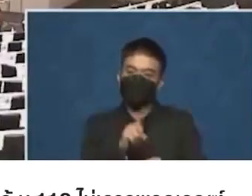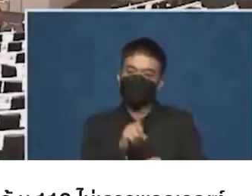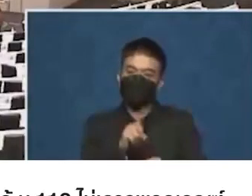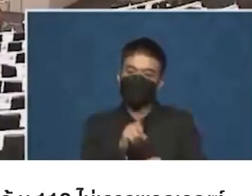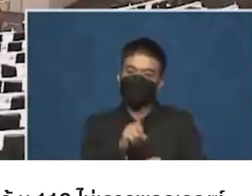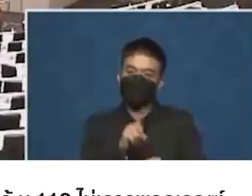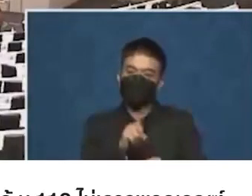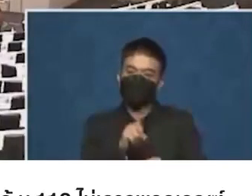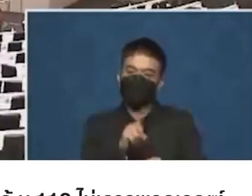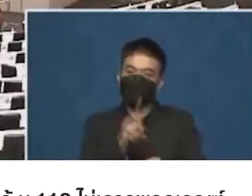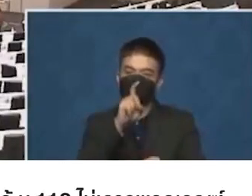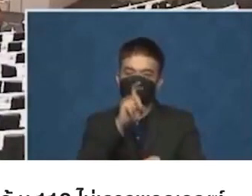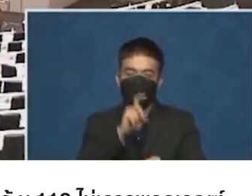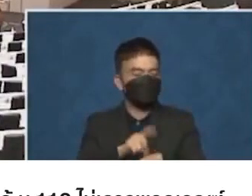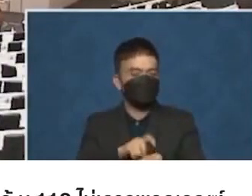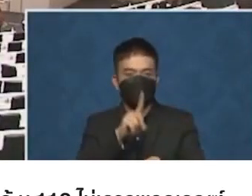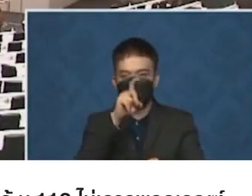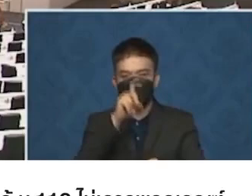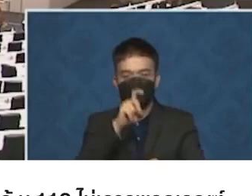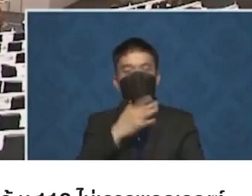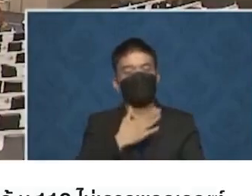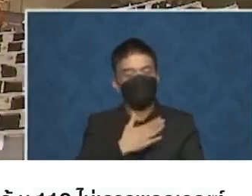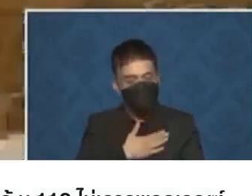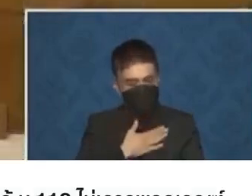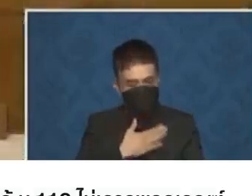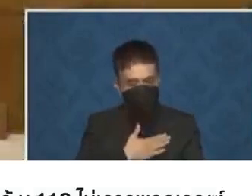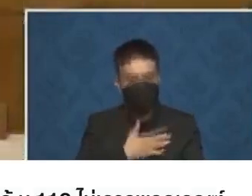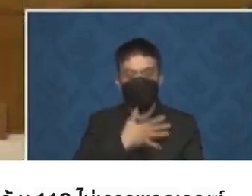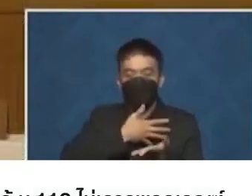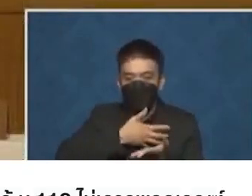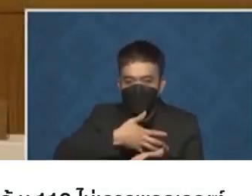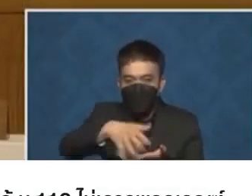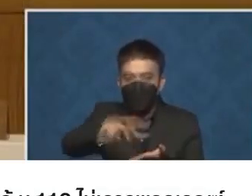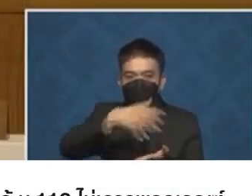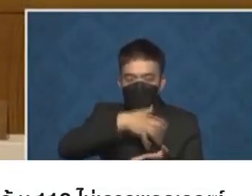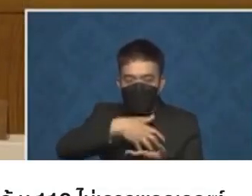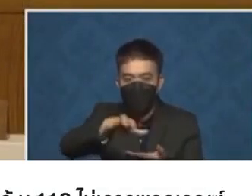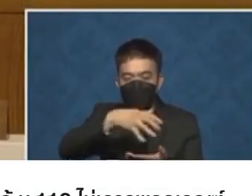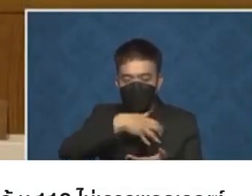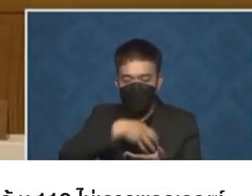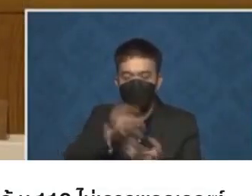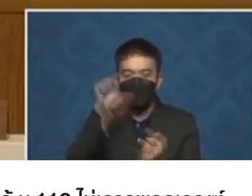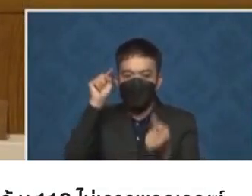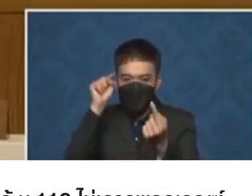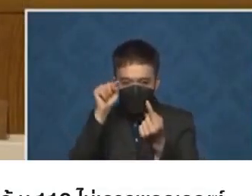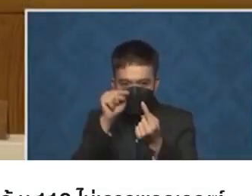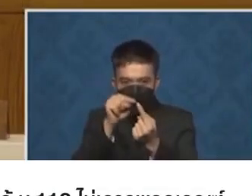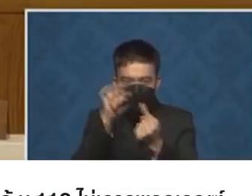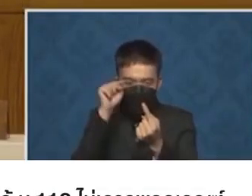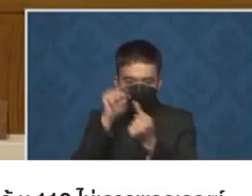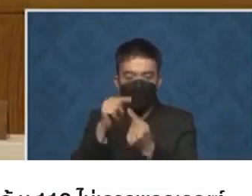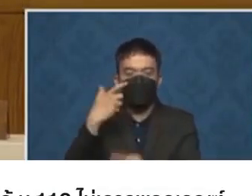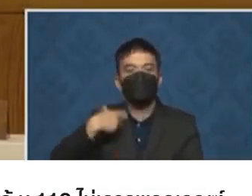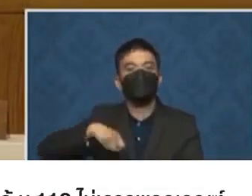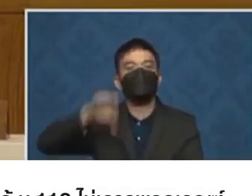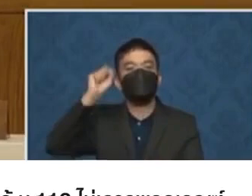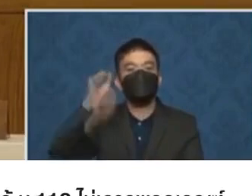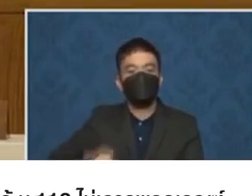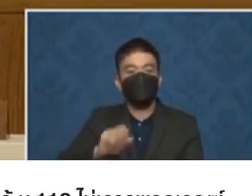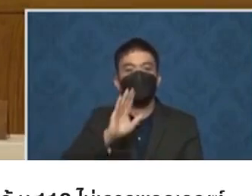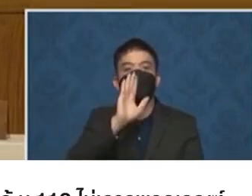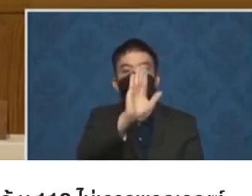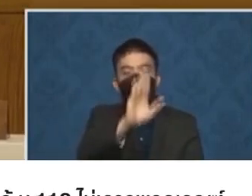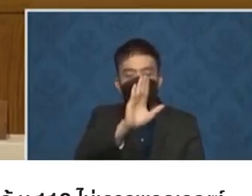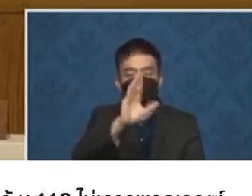ที่ผมกราบเรียนล้วนเป็นประเด็นที่อยู่ใน กระบวนการพิจารณาวิจัยแล้วก็เ